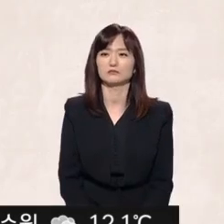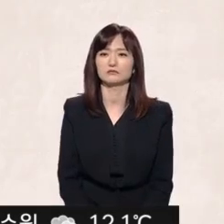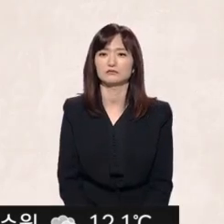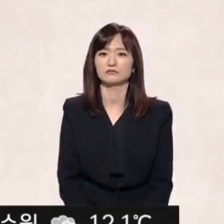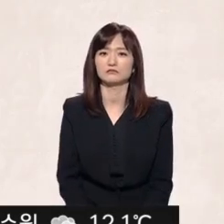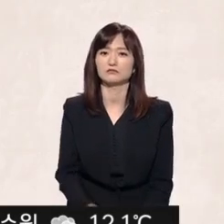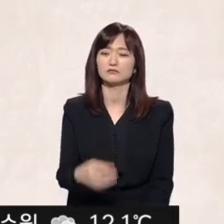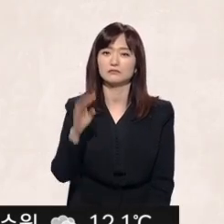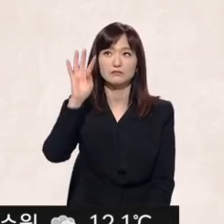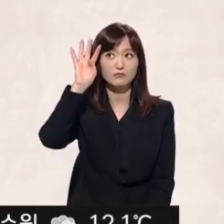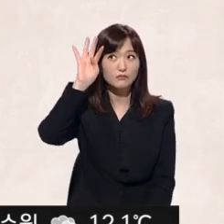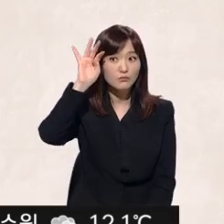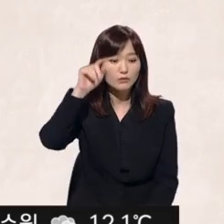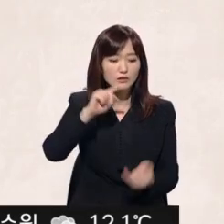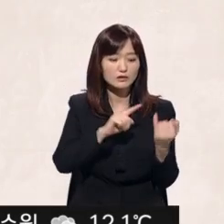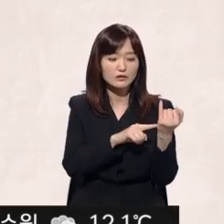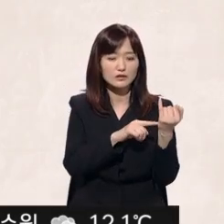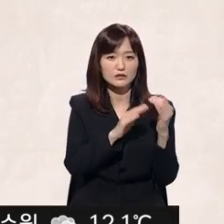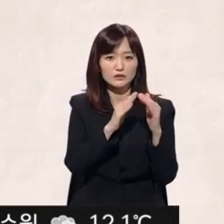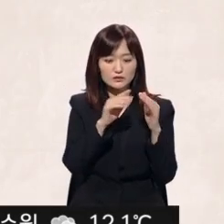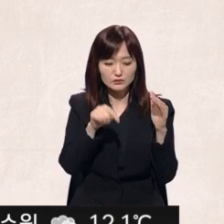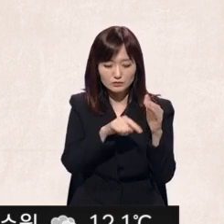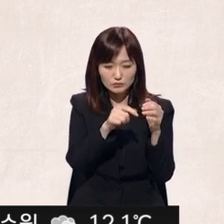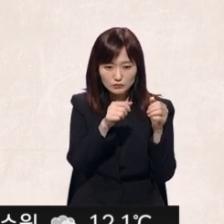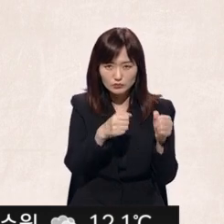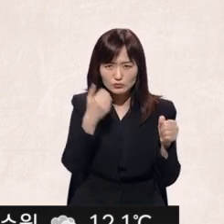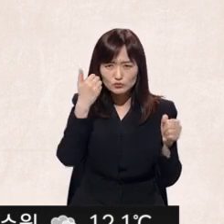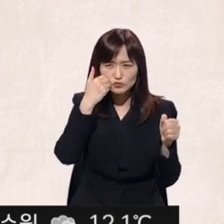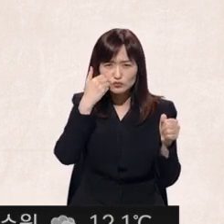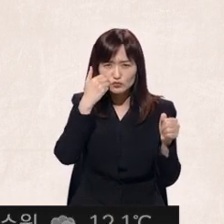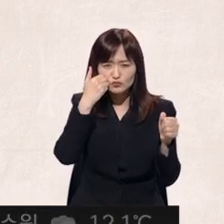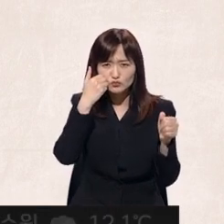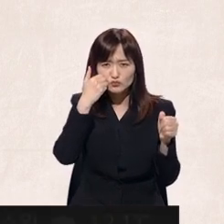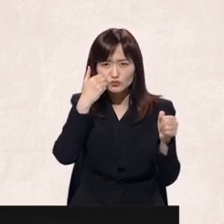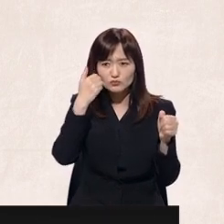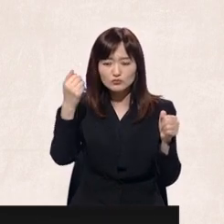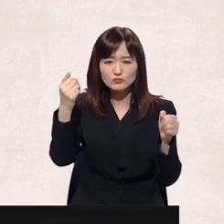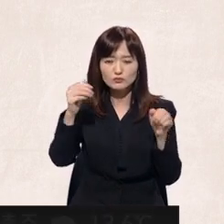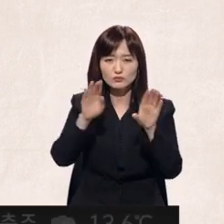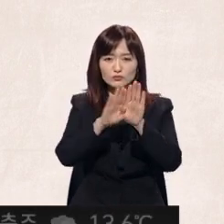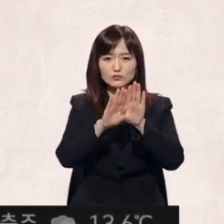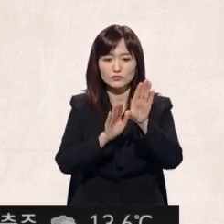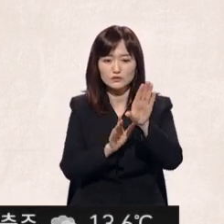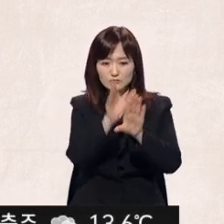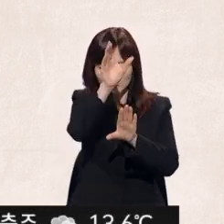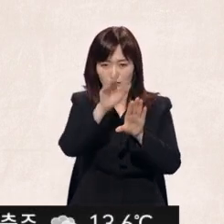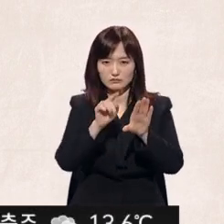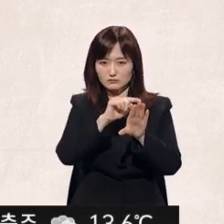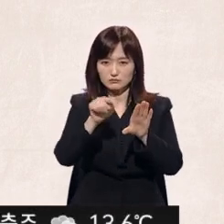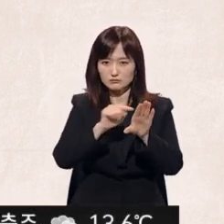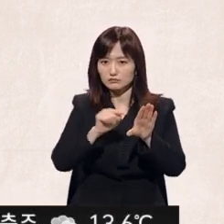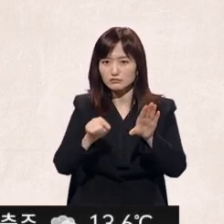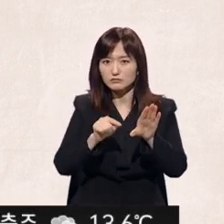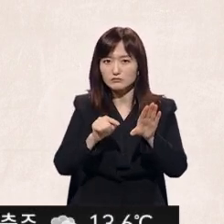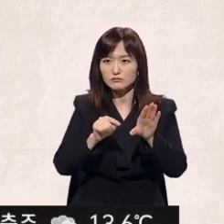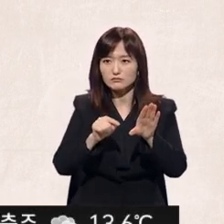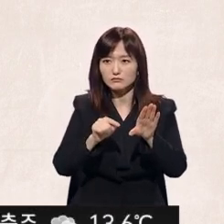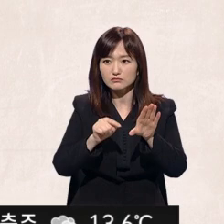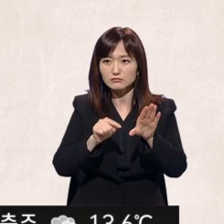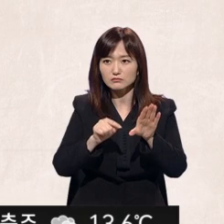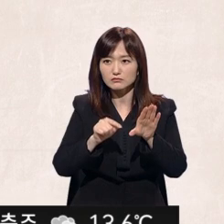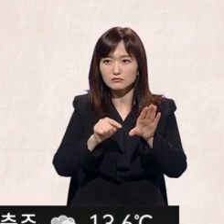그런데 얼마 뒤에 여성이 집 안에 있는데 누군가 삑 도어락 비밀번호를 누르려고